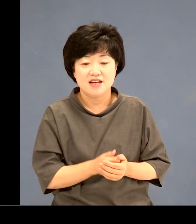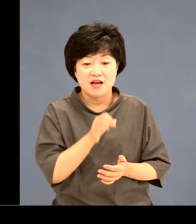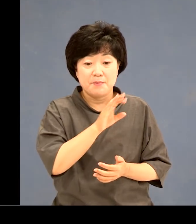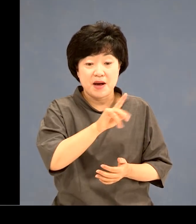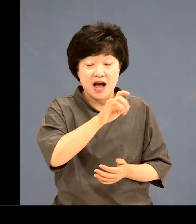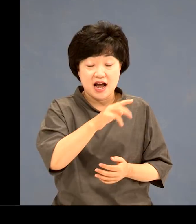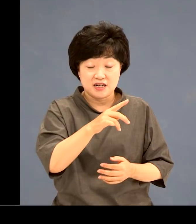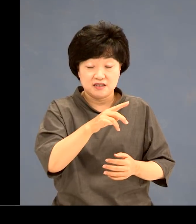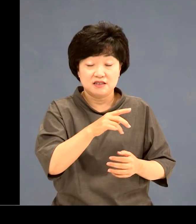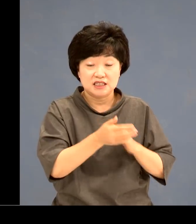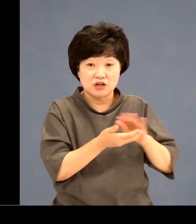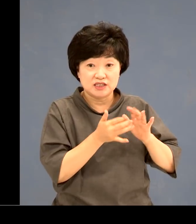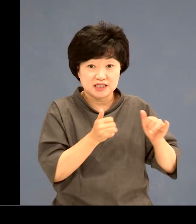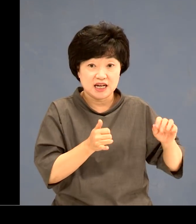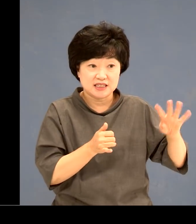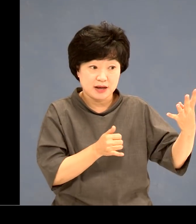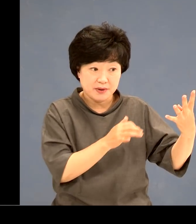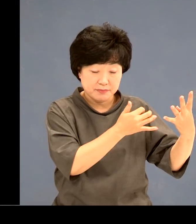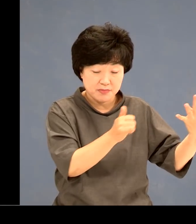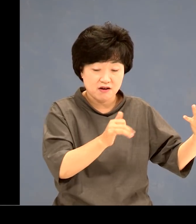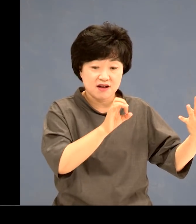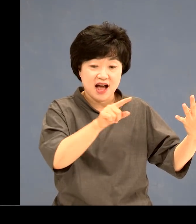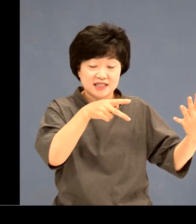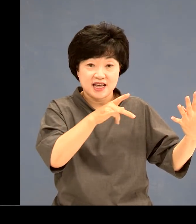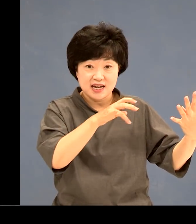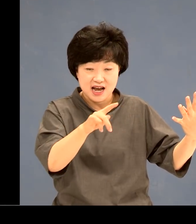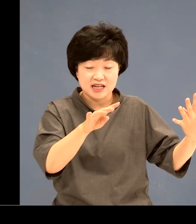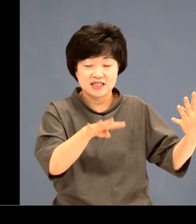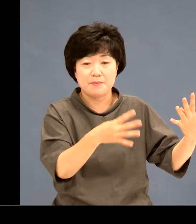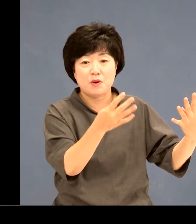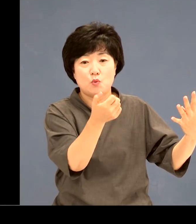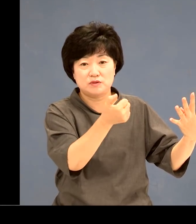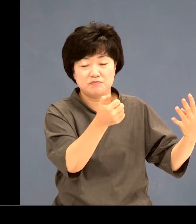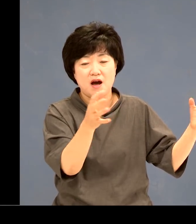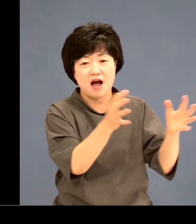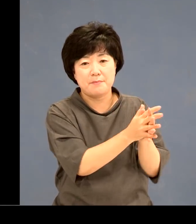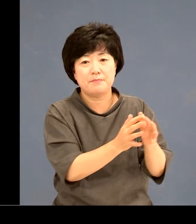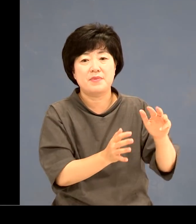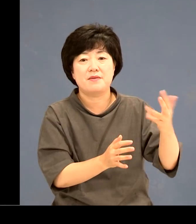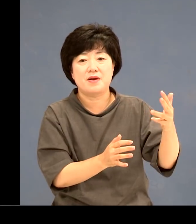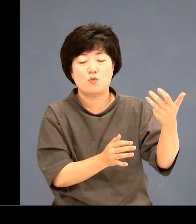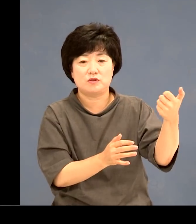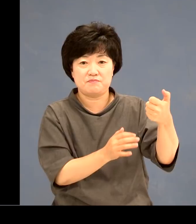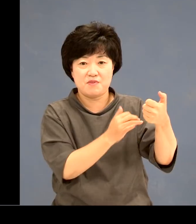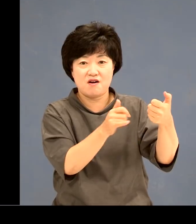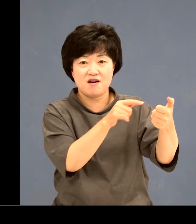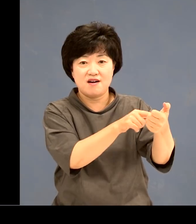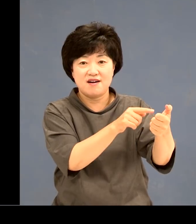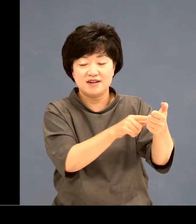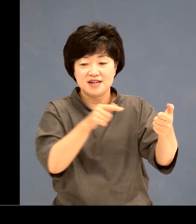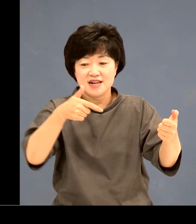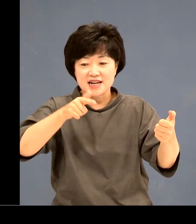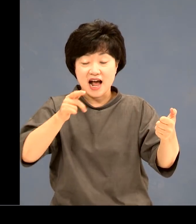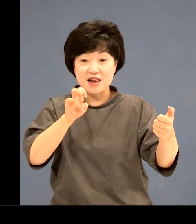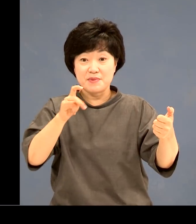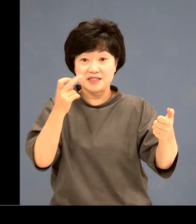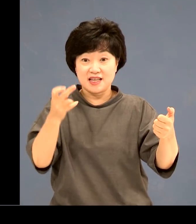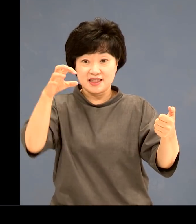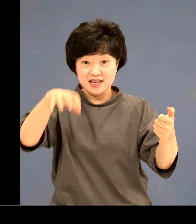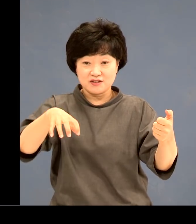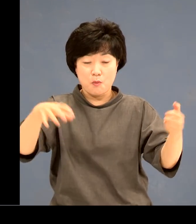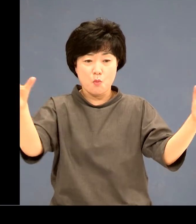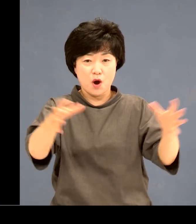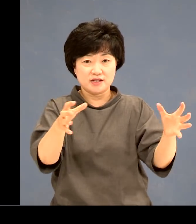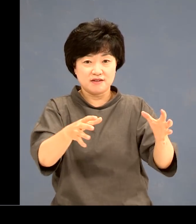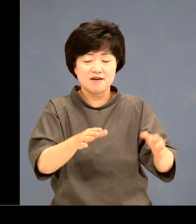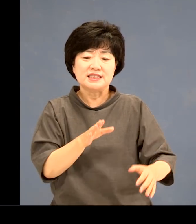선지자 450명과 네. 아세라 선지자 400명, 이렇게 850명의 그런 바알 선지자들을